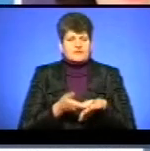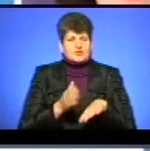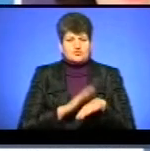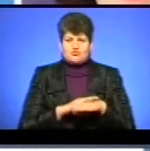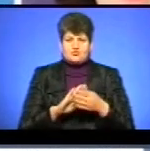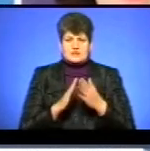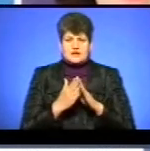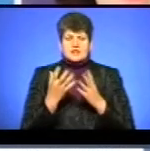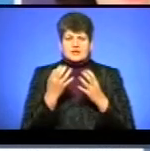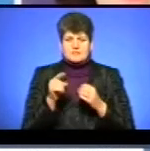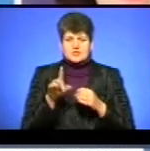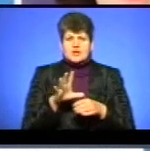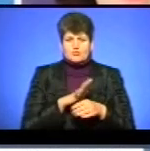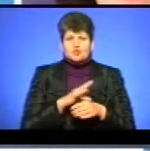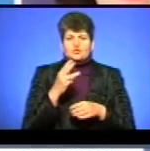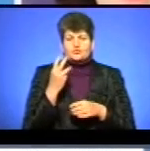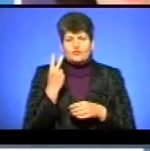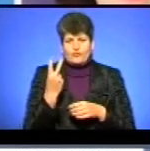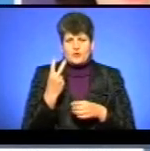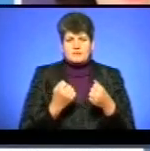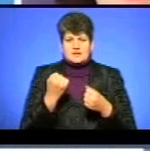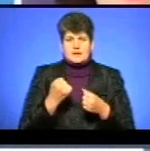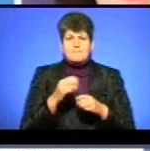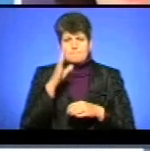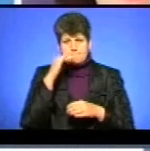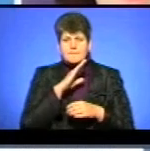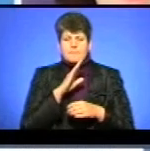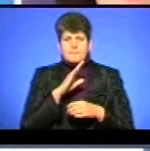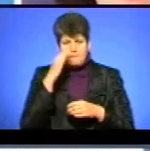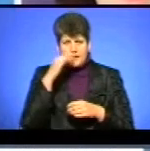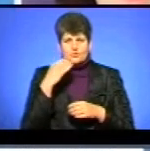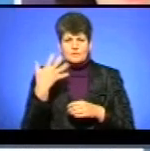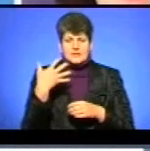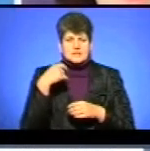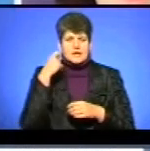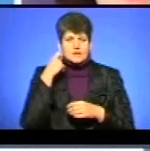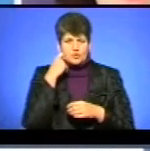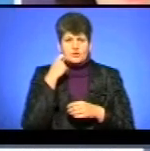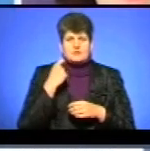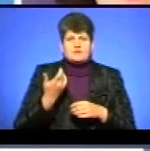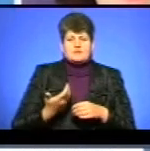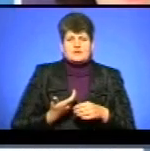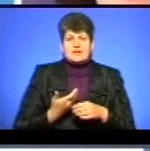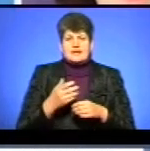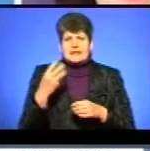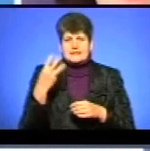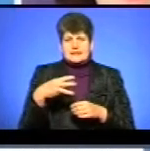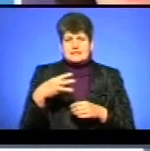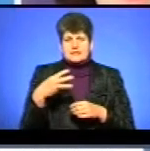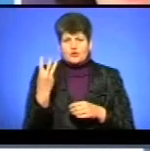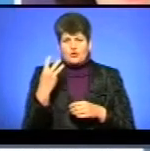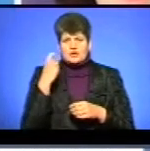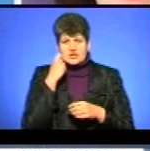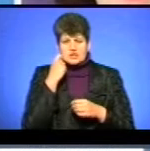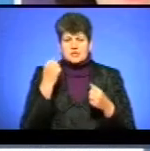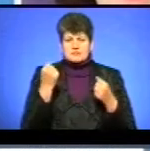фургону перебувало ще двоє пасажирів – батько водія, 50-річний житель Острозького району, та 33-річний